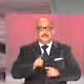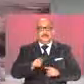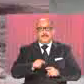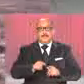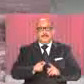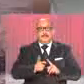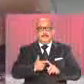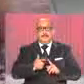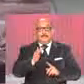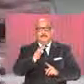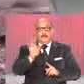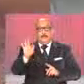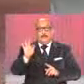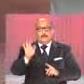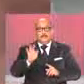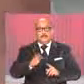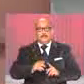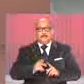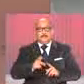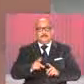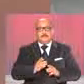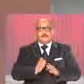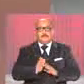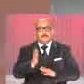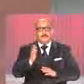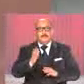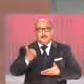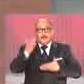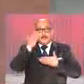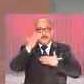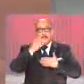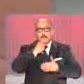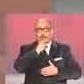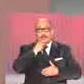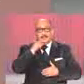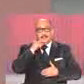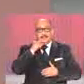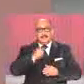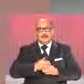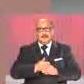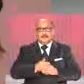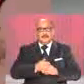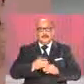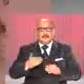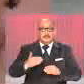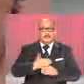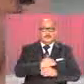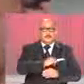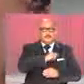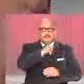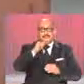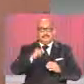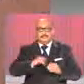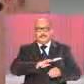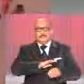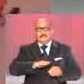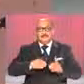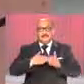الفرنسية مرورا بالمغرب وموريتانيا، وصولا في 11 من الشهر الحالي إلى الأراضي السنغالية.